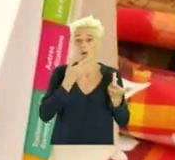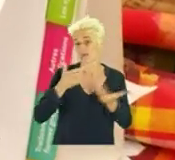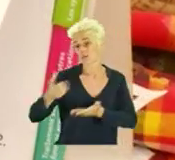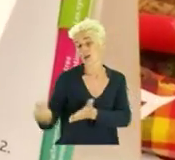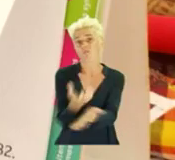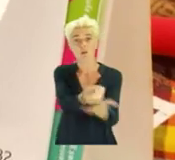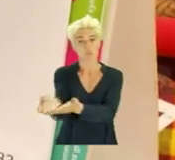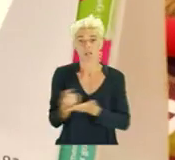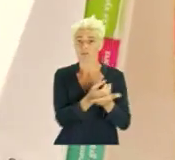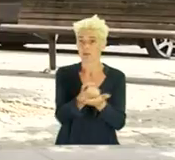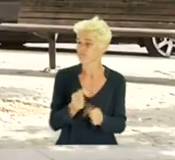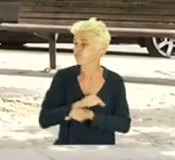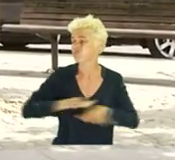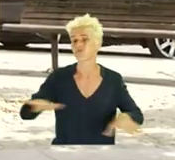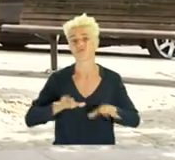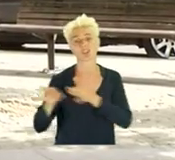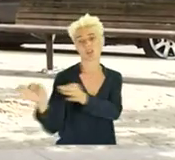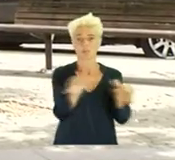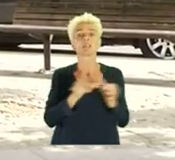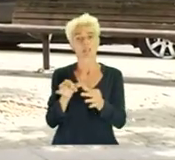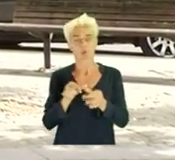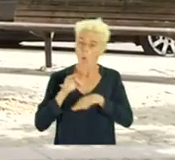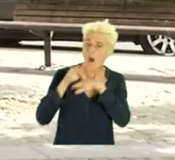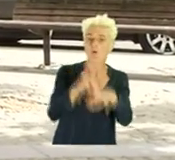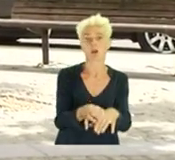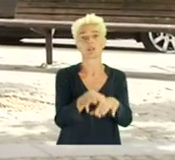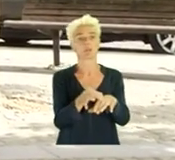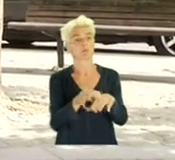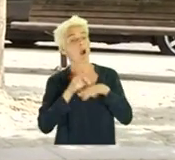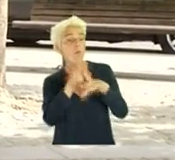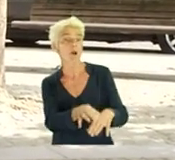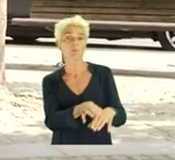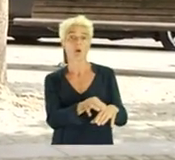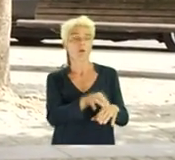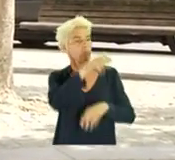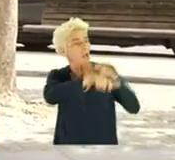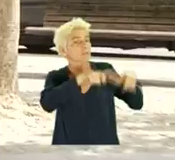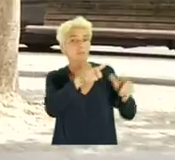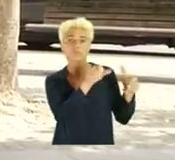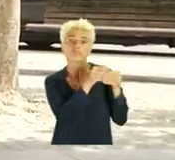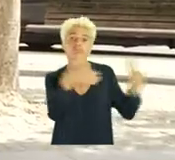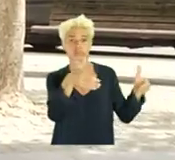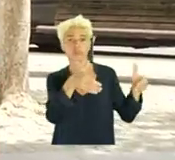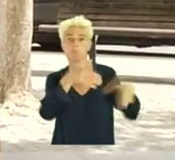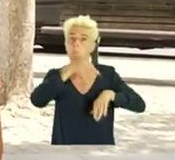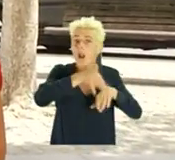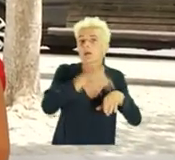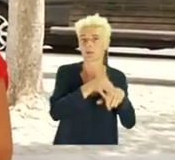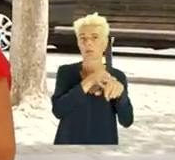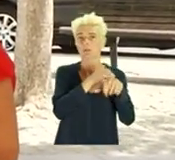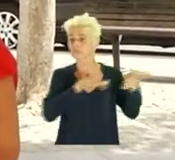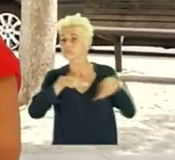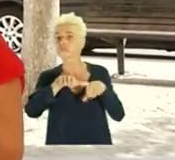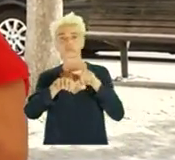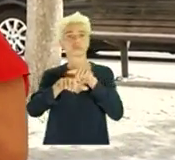et sensibiliser sur la drépanocytose, mais également accompagner. L'accompagnement, c'est aussi bien pour les